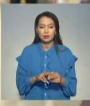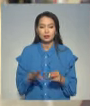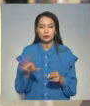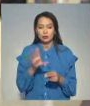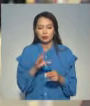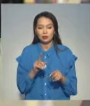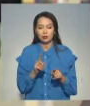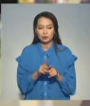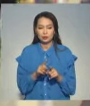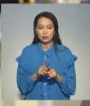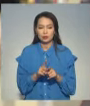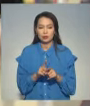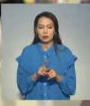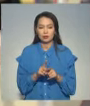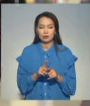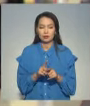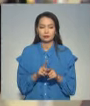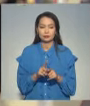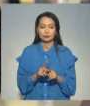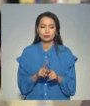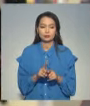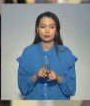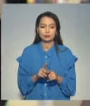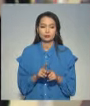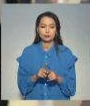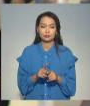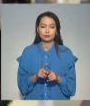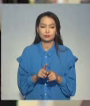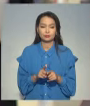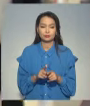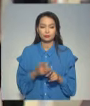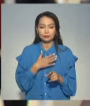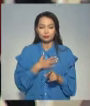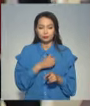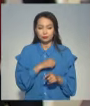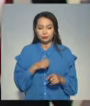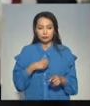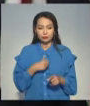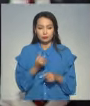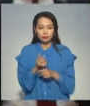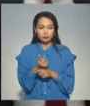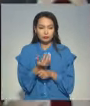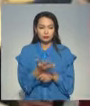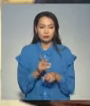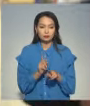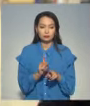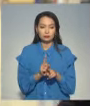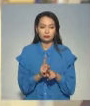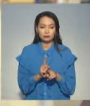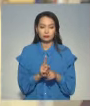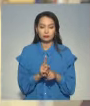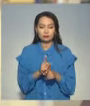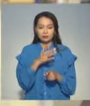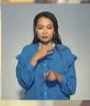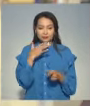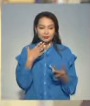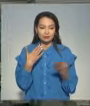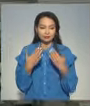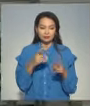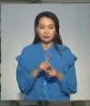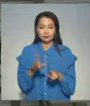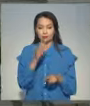бәріміз есімізде. Сондықтан да енді біздің президентіміз қаншалықты енді парасатты екендігін